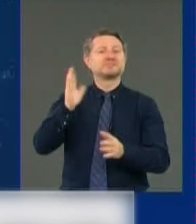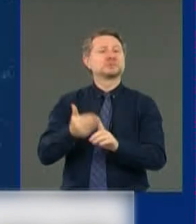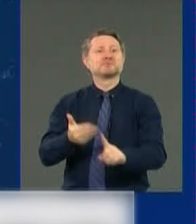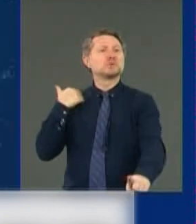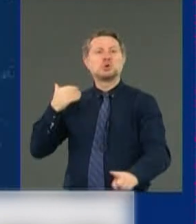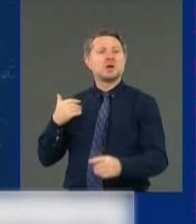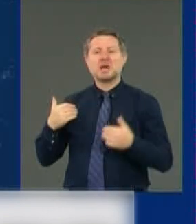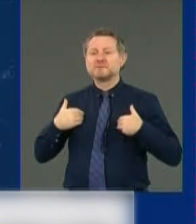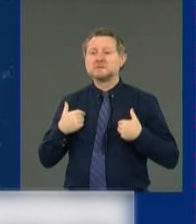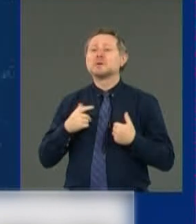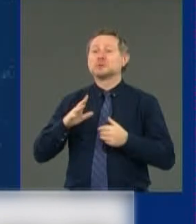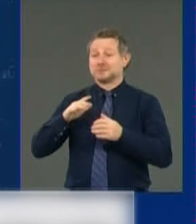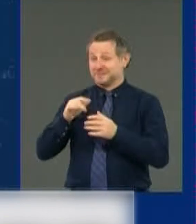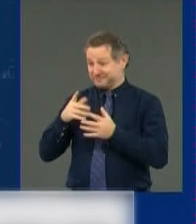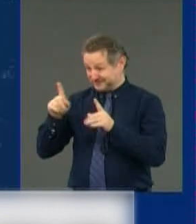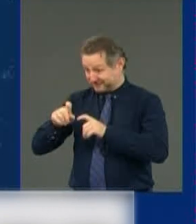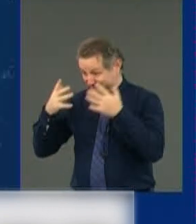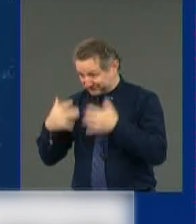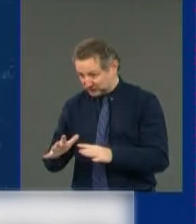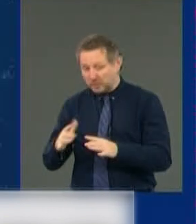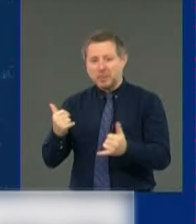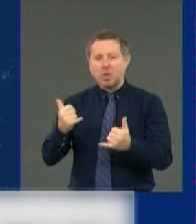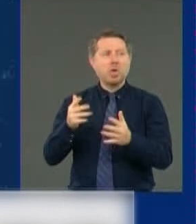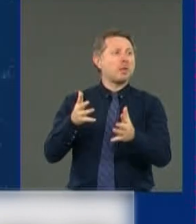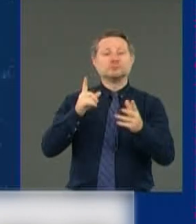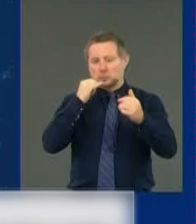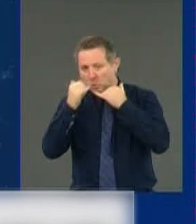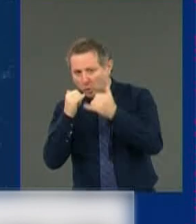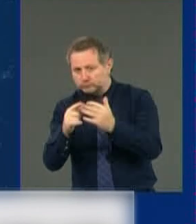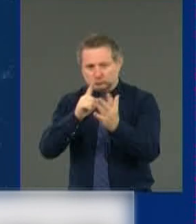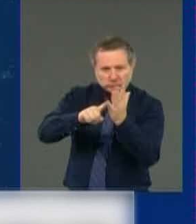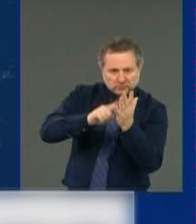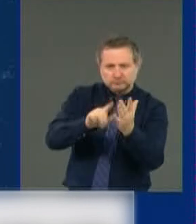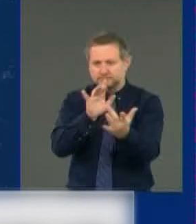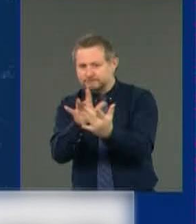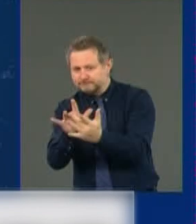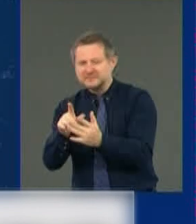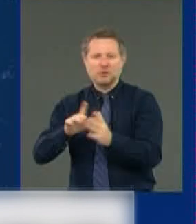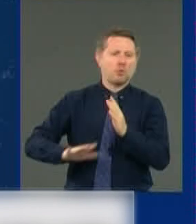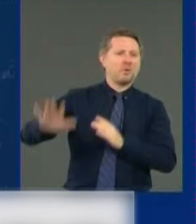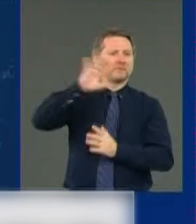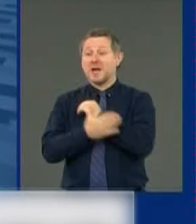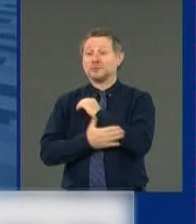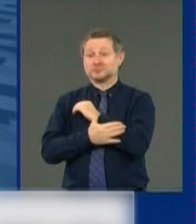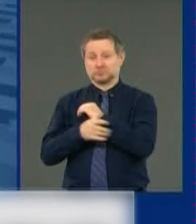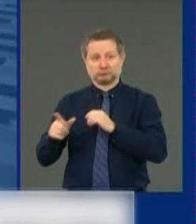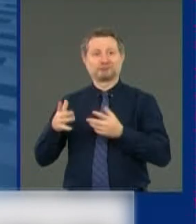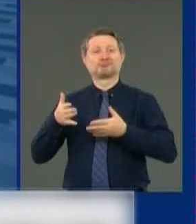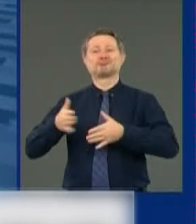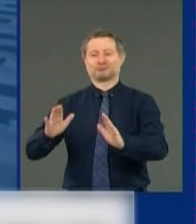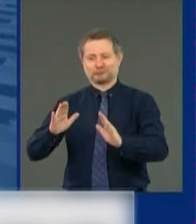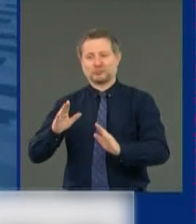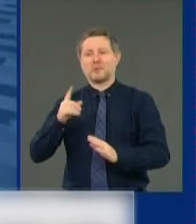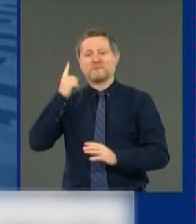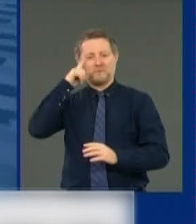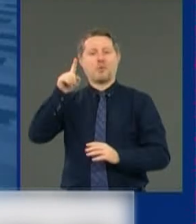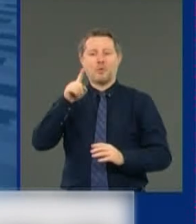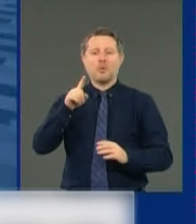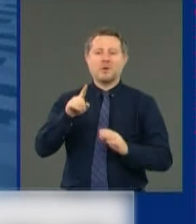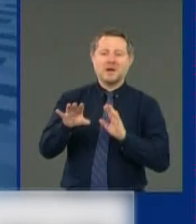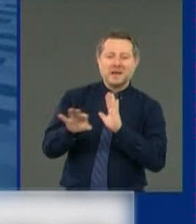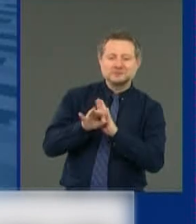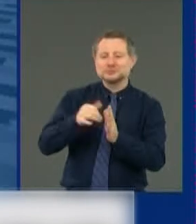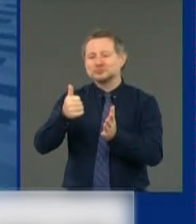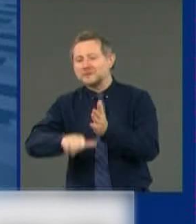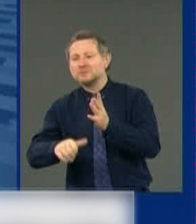首都地区成为州内第七个重启区域，20日起将进入第一阶段复工。同时，长岛的纳苏郡获